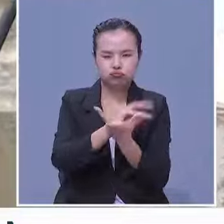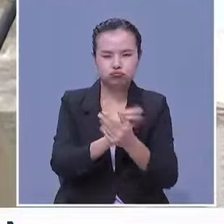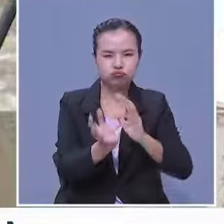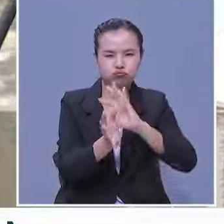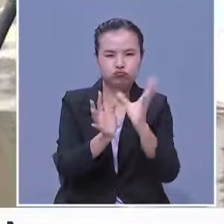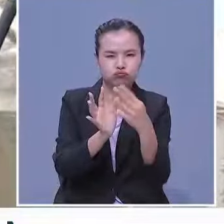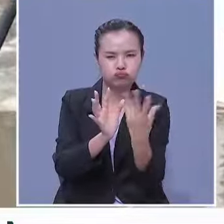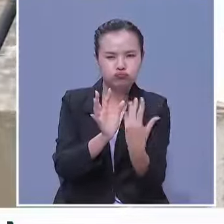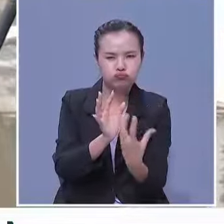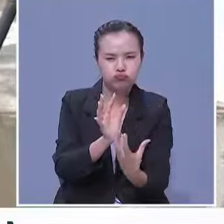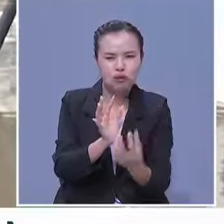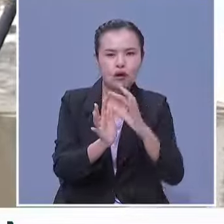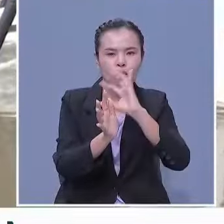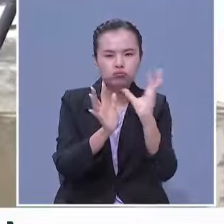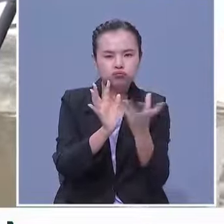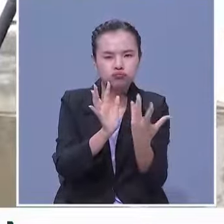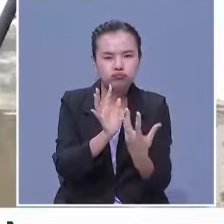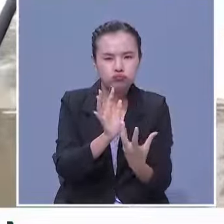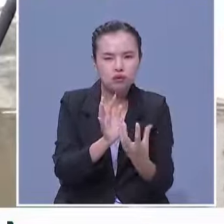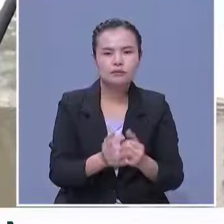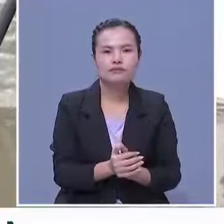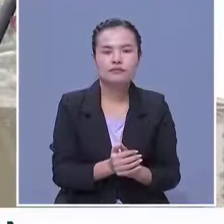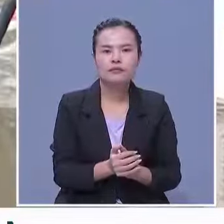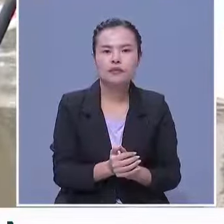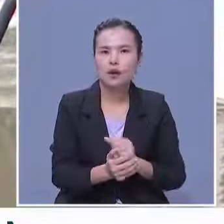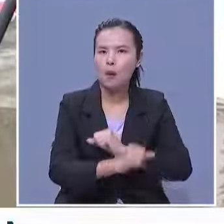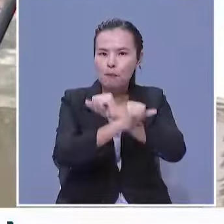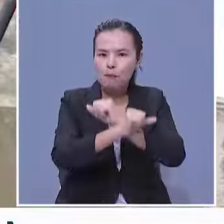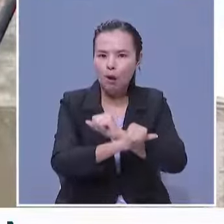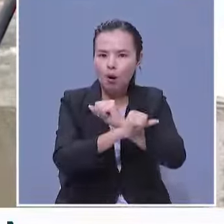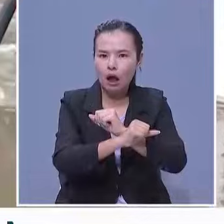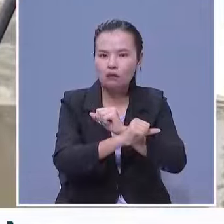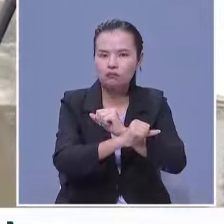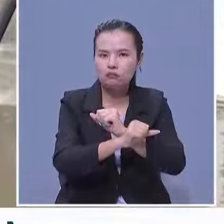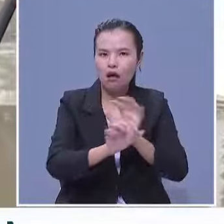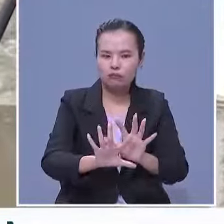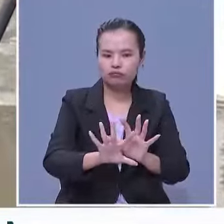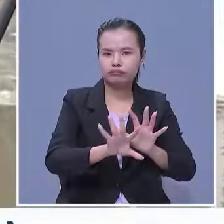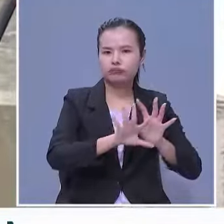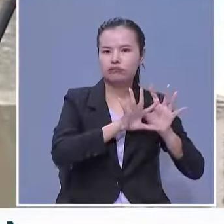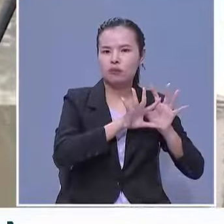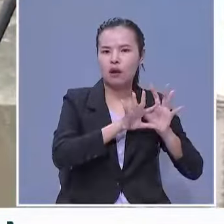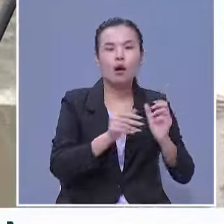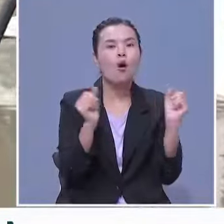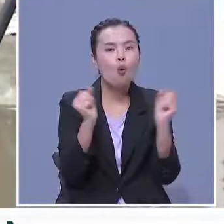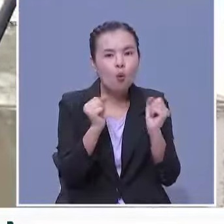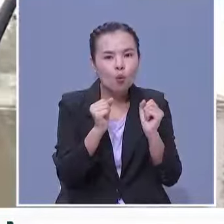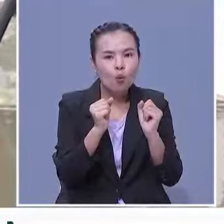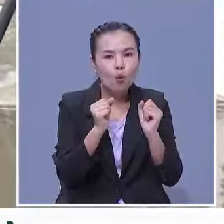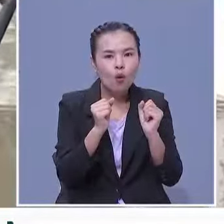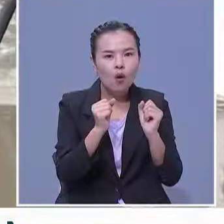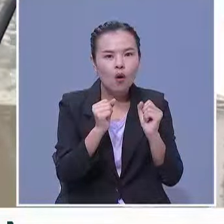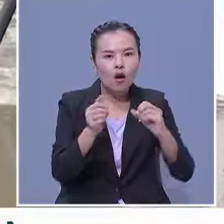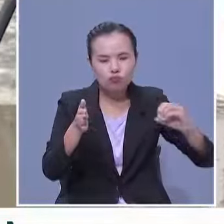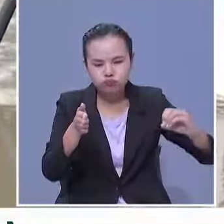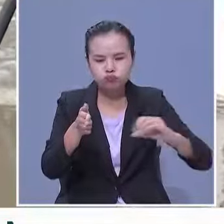เป็นแบบนี้เลยนะคะเพราะฉะนั้นเนี่ยเขาก็กันคนที่มาดูน้ำท่วมเนี่ยให้ออกไปจากจุดนี้นะคะเพราะกังวลว่าน้ำมันอาจจะกัดเซา